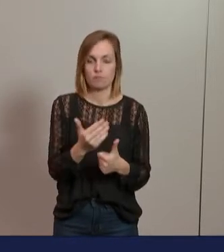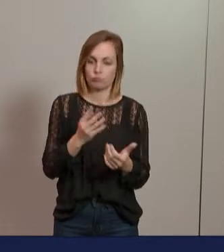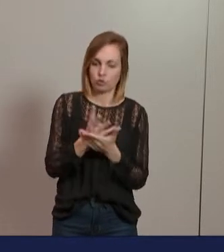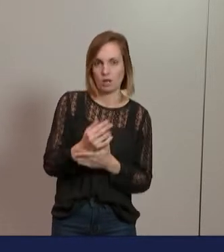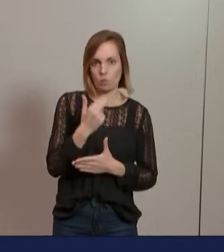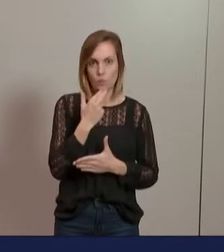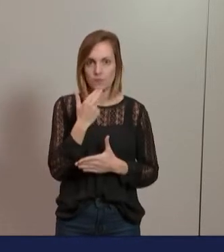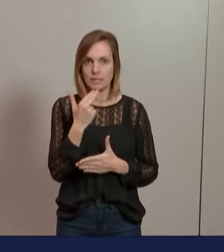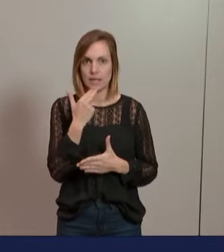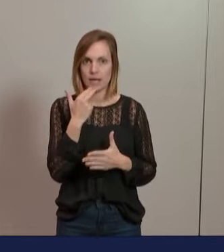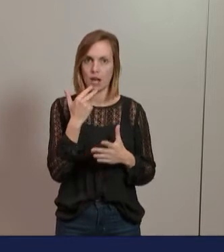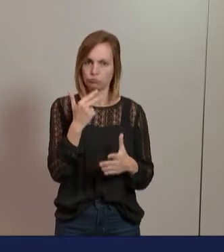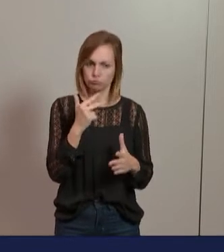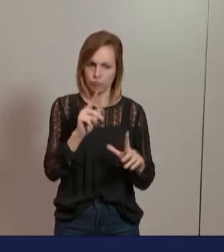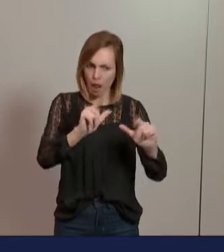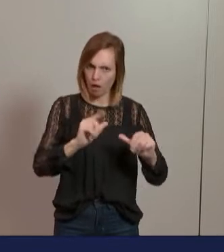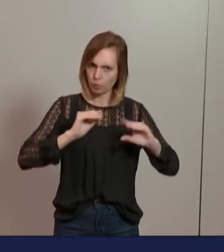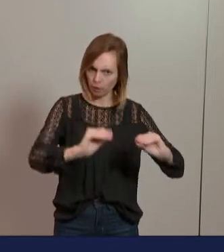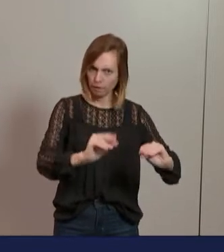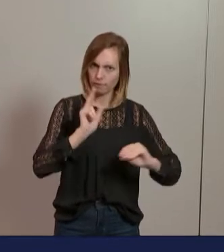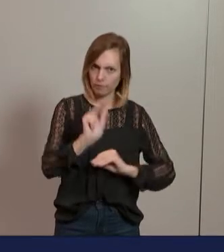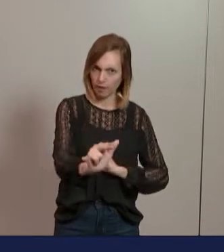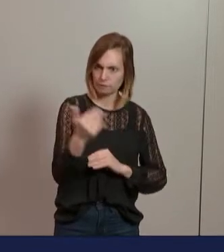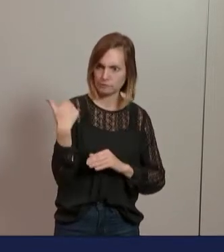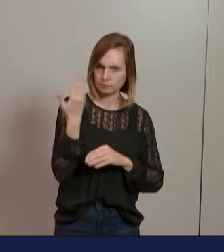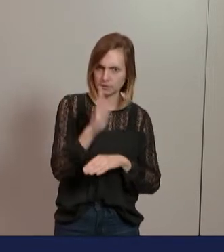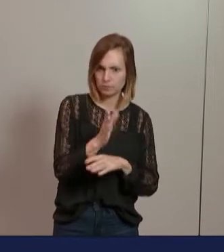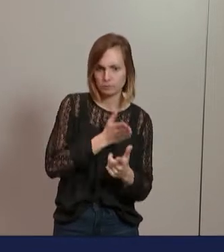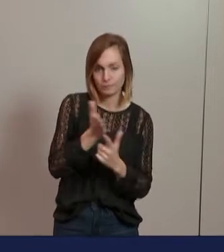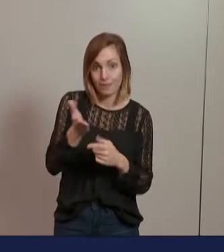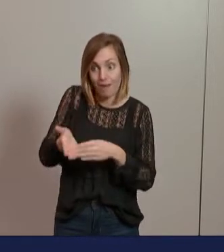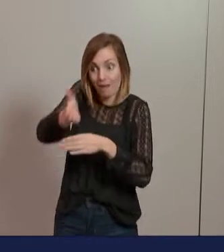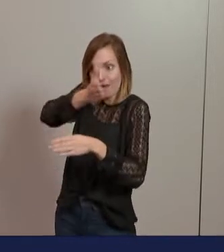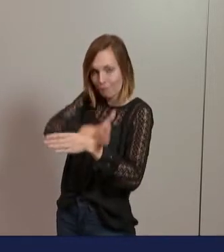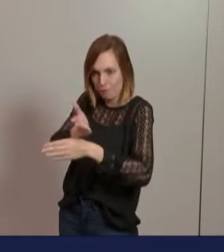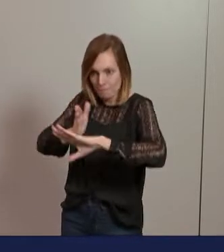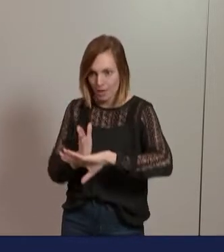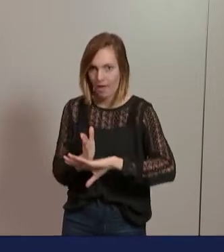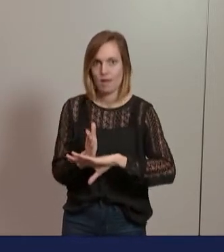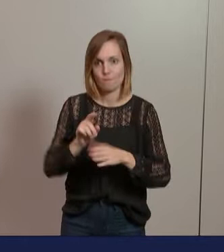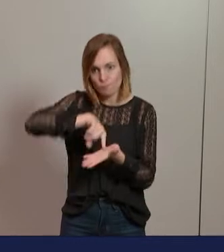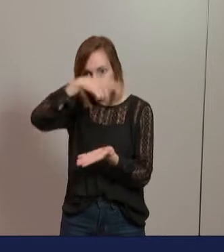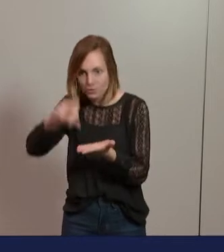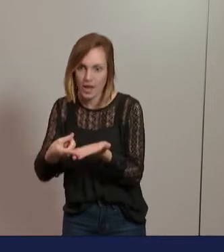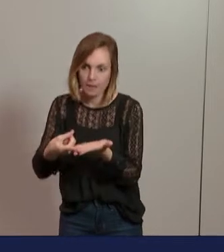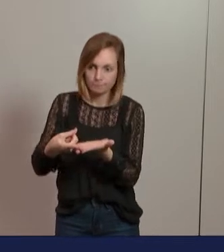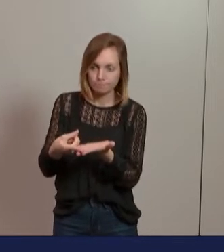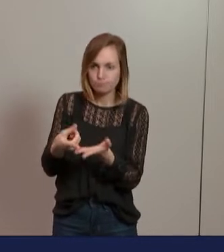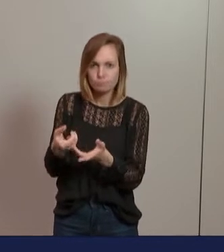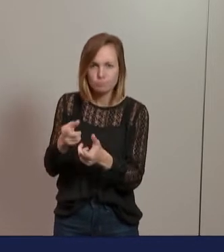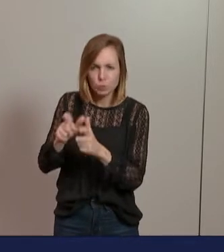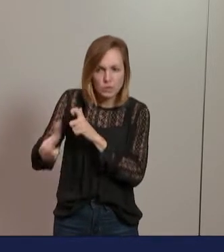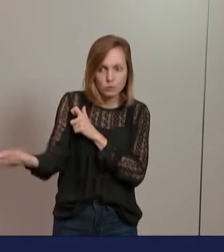et nécessaires que nous venons d'exposer. Et celui d'anticiper les impacts budgétaires de ces choix pour s'assurer de la